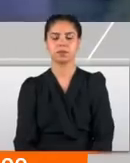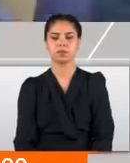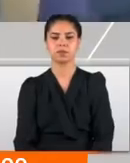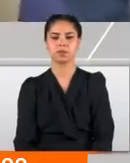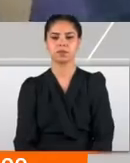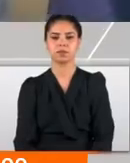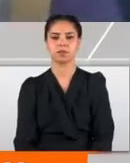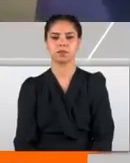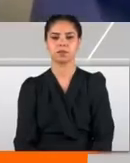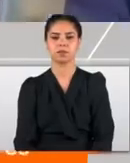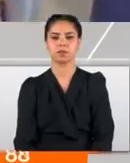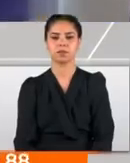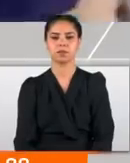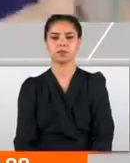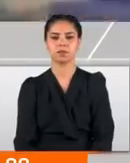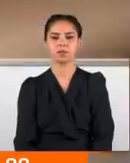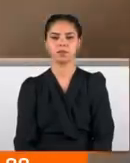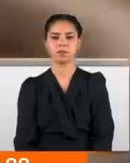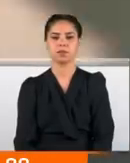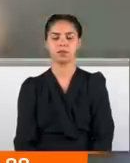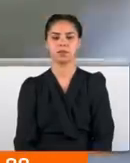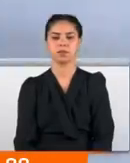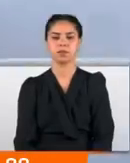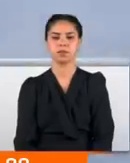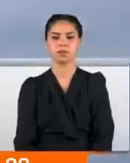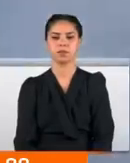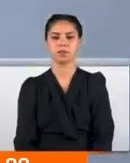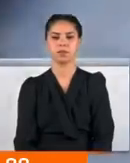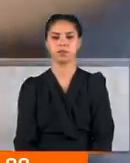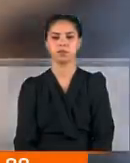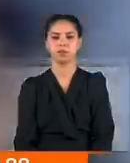Arkaya gidince orada çok bayağı bir hırpalandım.